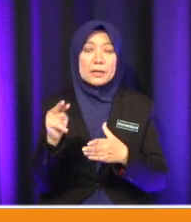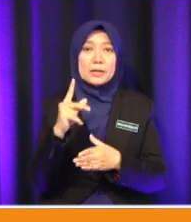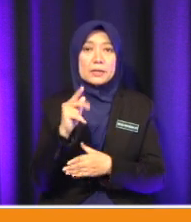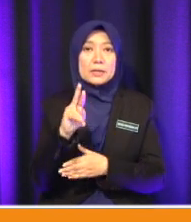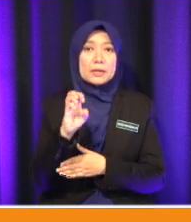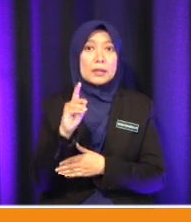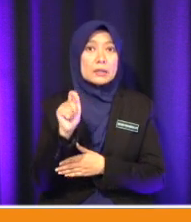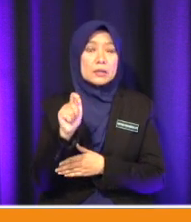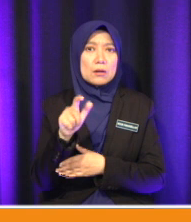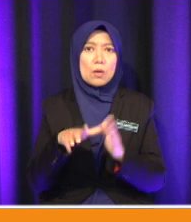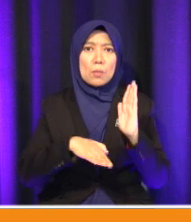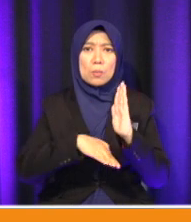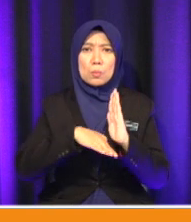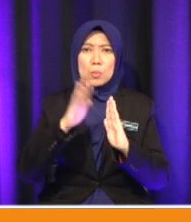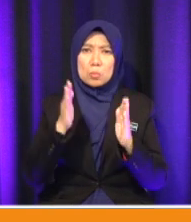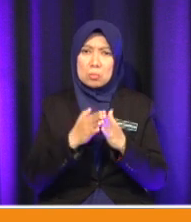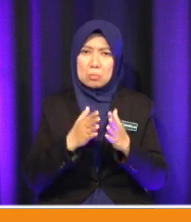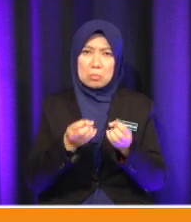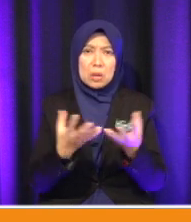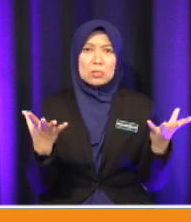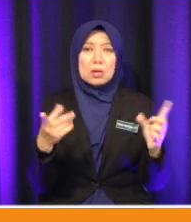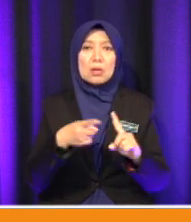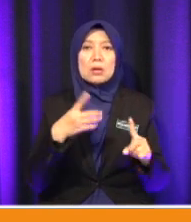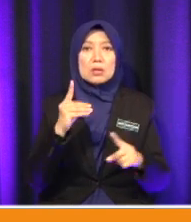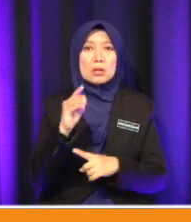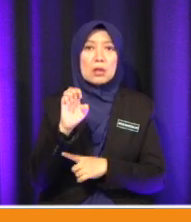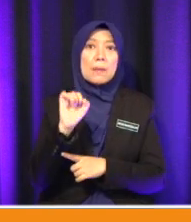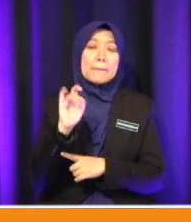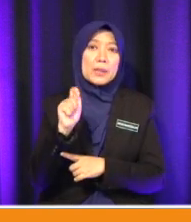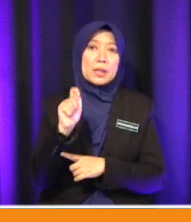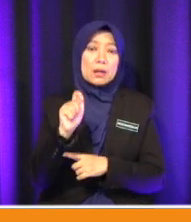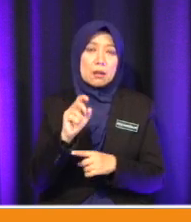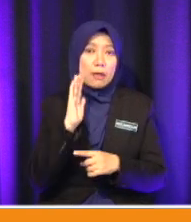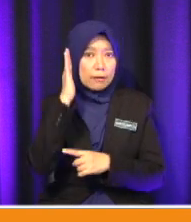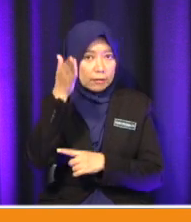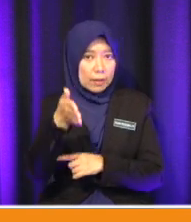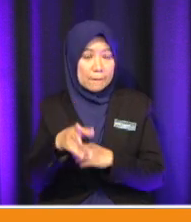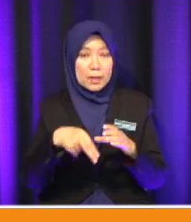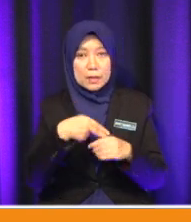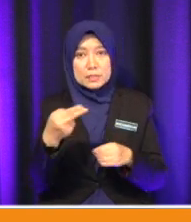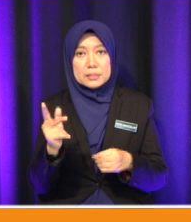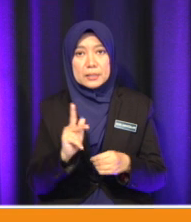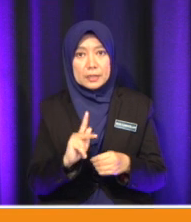lebih banyak daripada bahagia Debby jadi dia akan menghasilkan